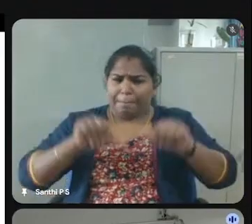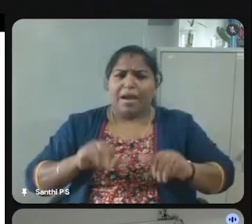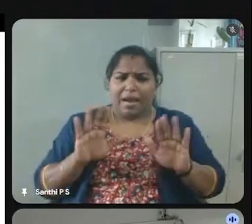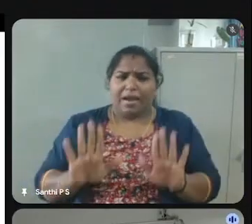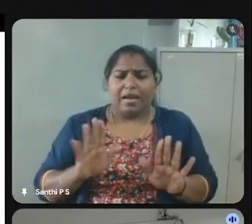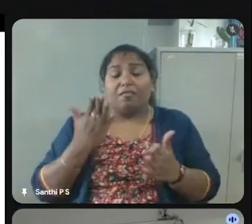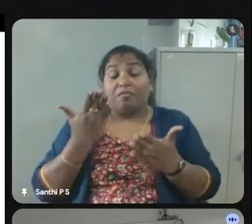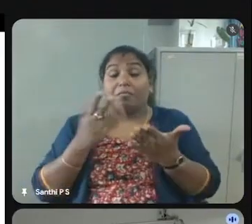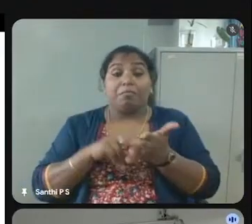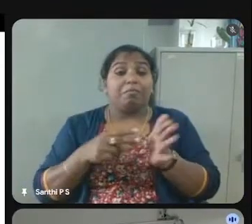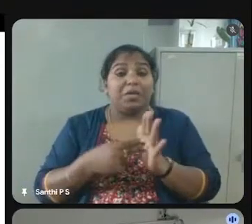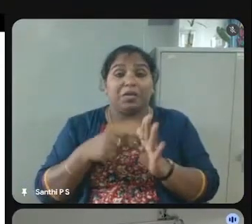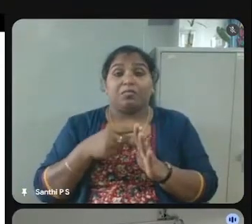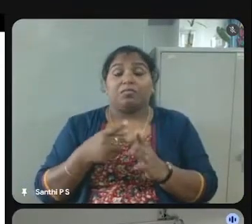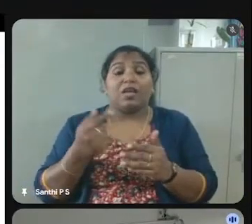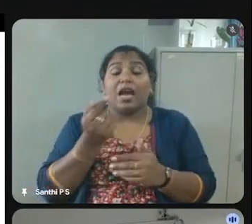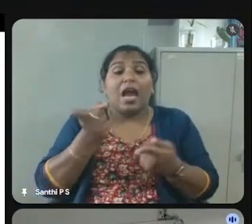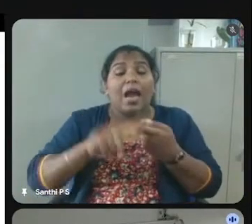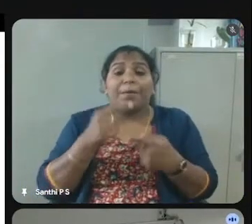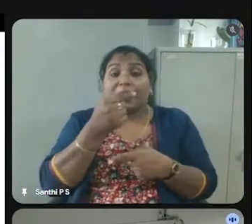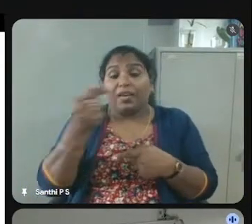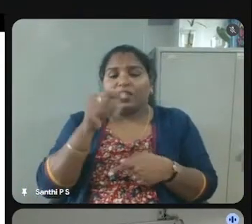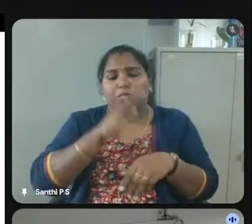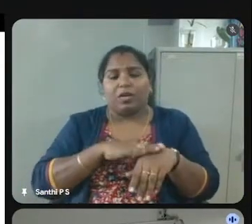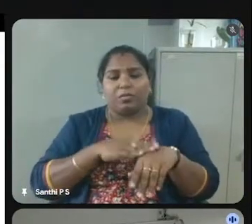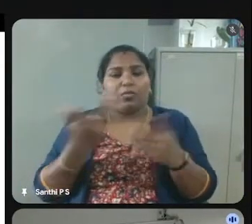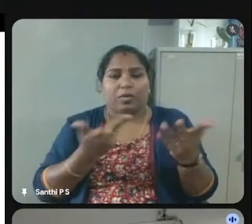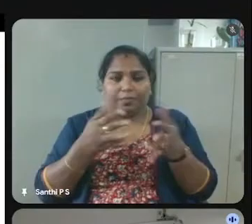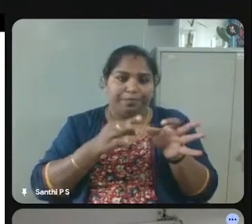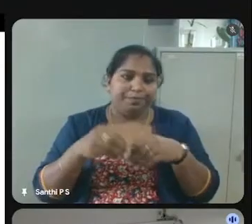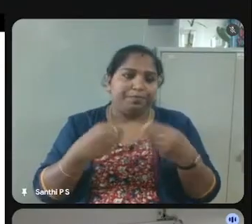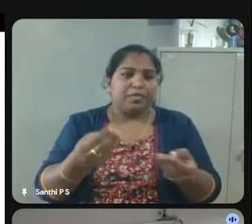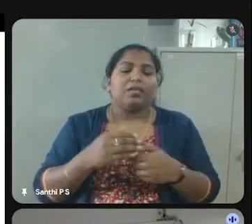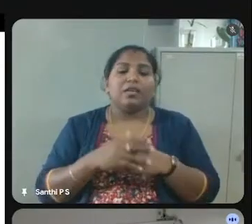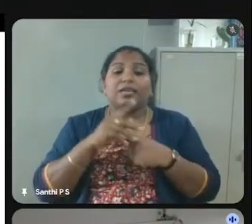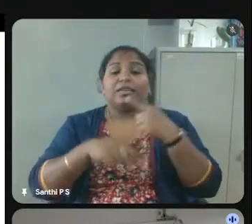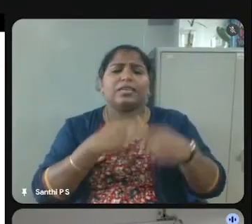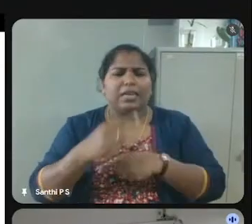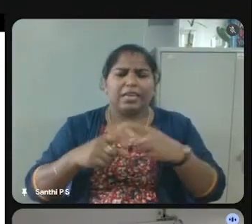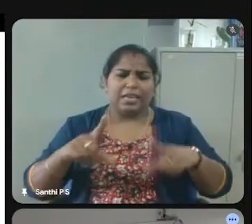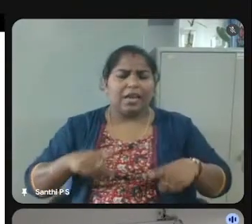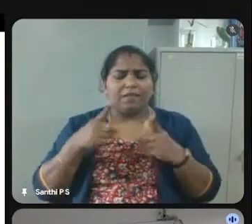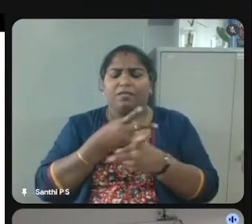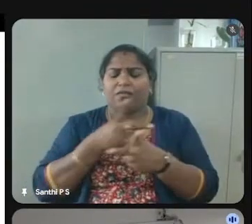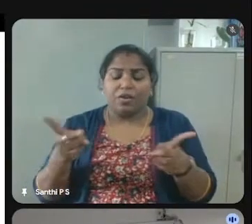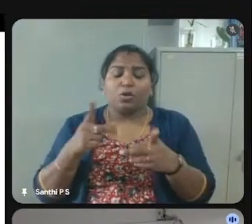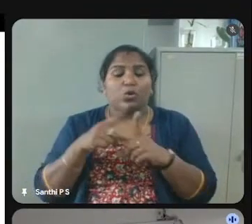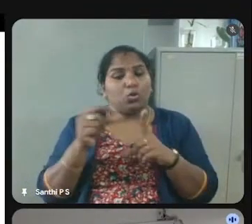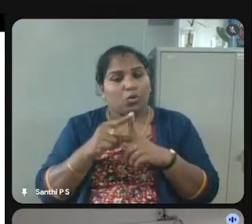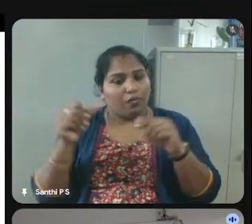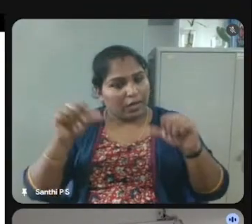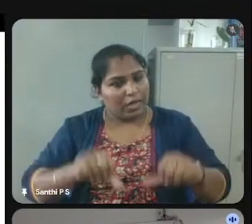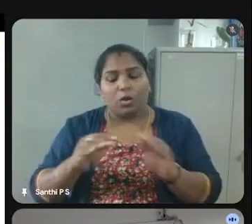കാര്യങ്ങളിലേക്ക് നയിച്ചേക്കാം. അതായത് മുന്നേ പറഞ്ഞ പോലെ അതിന്റെ ഓപ്പോസിറ്റ് ആണ്. ദൈനംദിന കാര്യങ്ങളിൽ നമുക്ക് പലതും ചെയ്യാൻ സാധിച്ചു എന്ന് വരില്ല, കുട്ടിയുടെ ആവശ്യങ്ങൾ